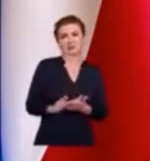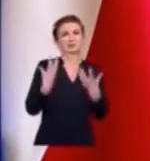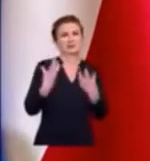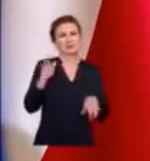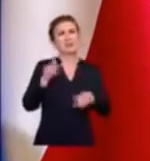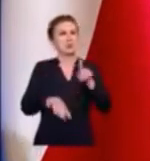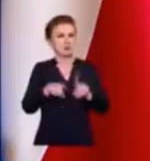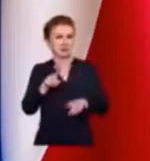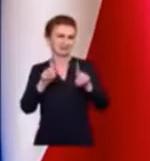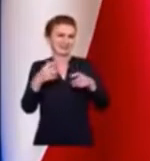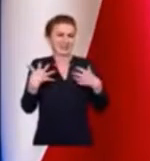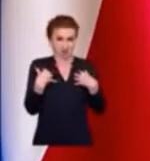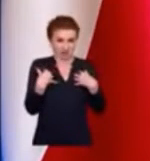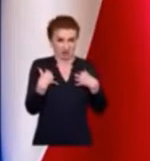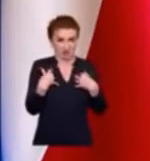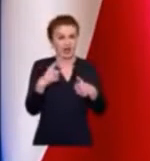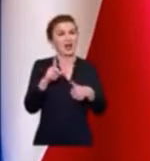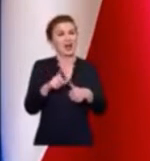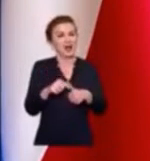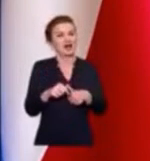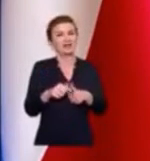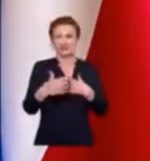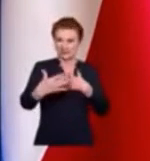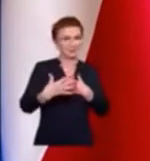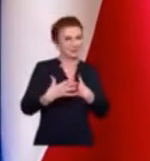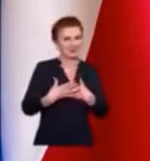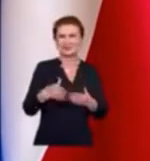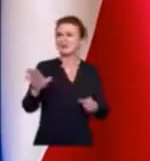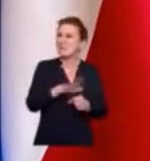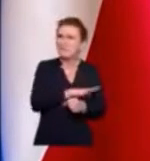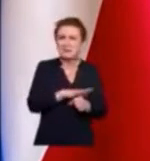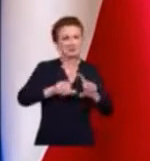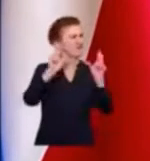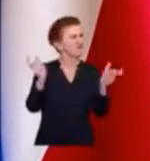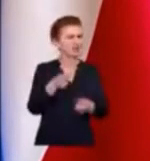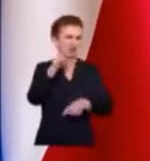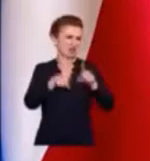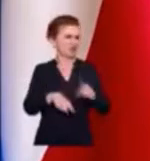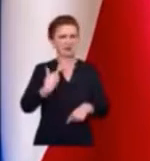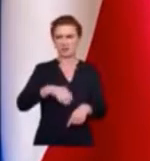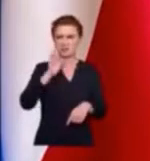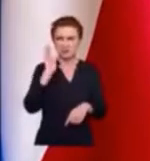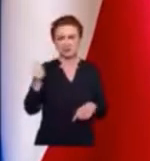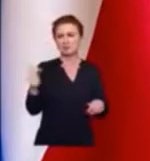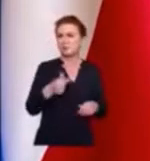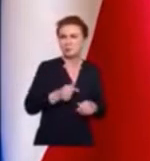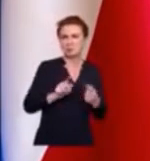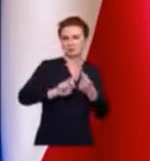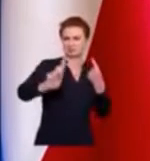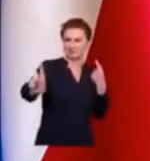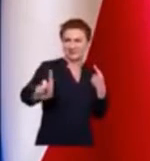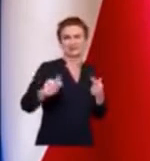Ona nigdy w ciągu najbliższego czasu taka pełni normalna nie będzie, bo właśnie będziemy musieli się dystansować, właśnie będziemy musieli